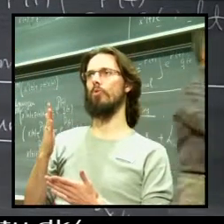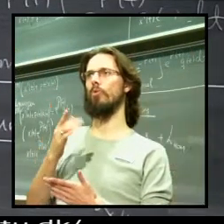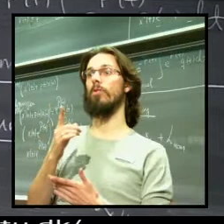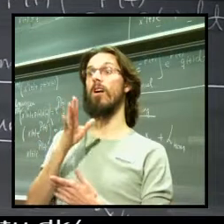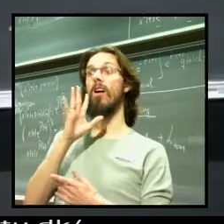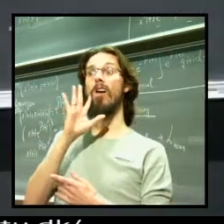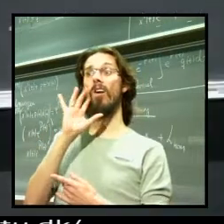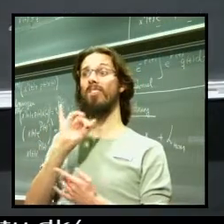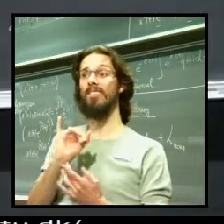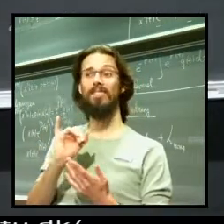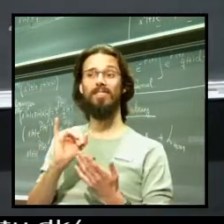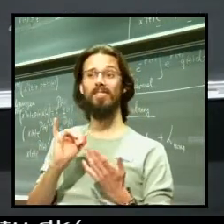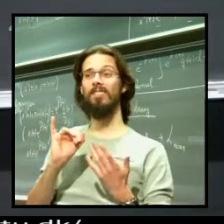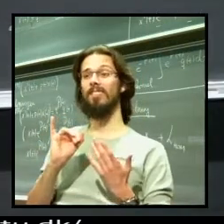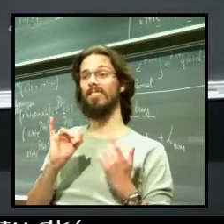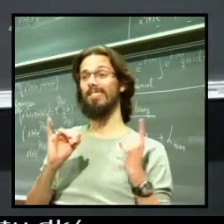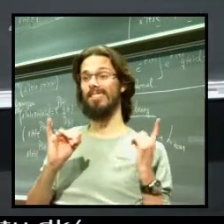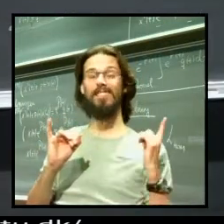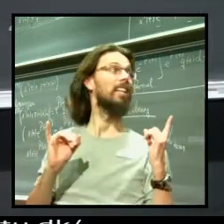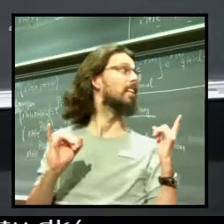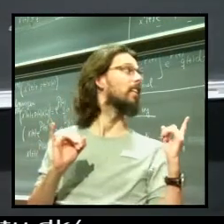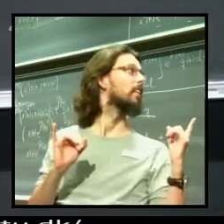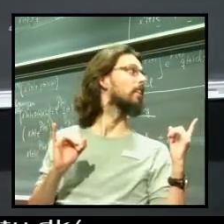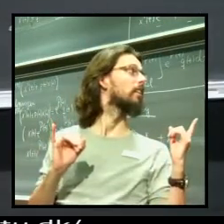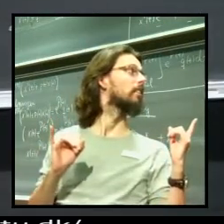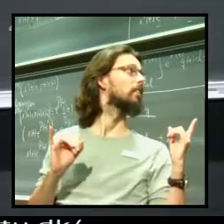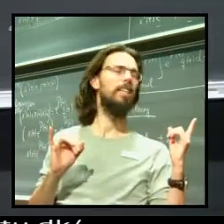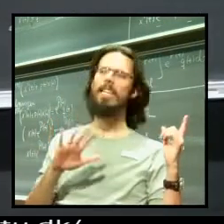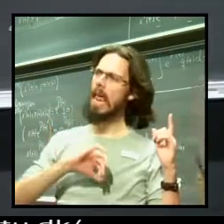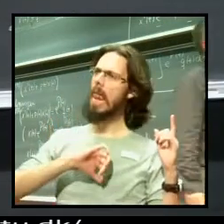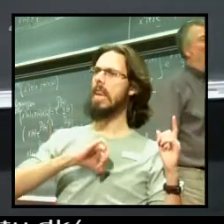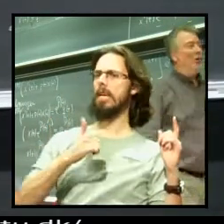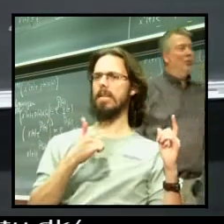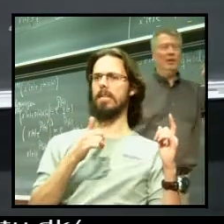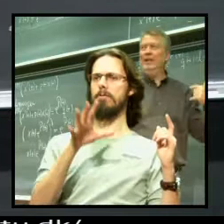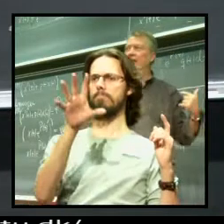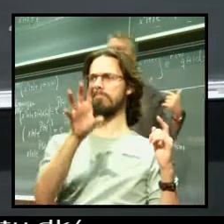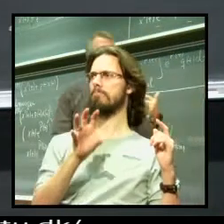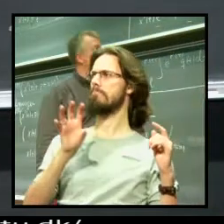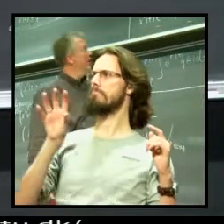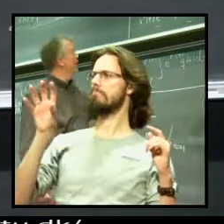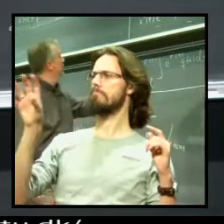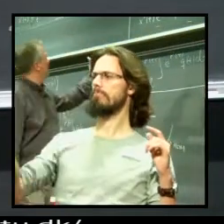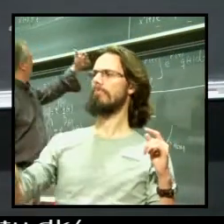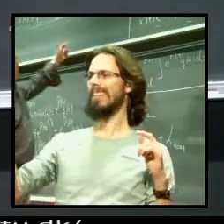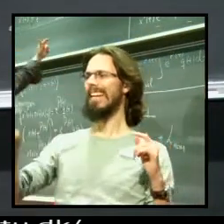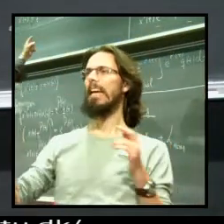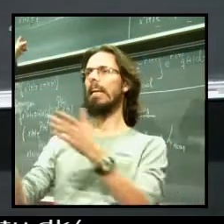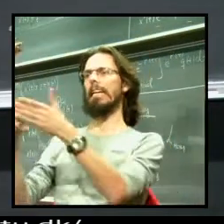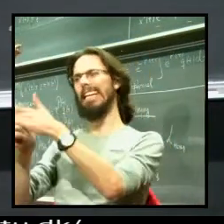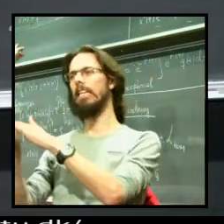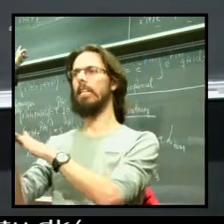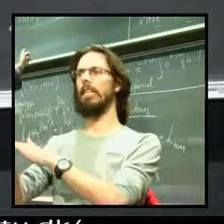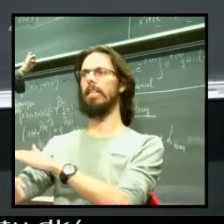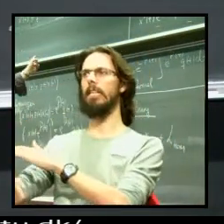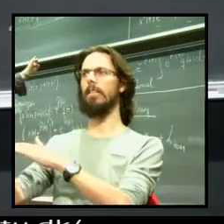at hvis I tager denne her helt alene og putter ind i ligningen, så